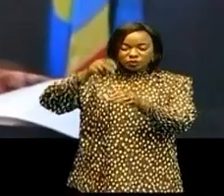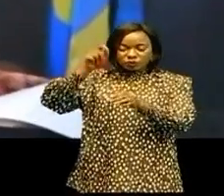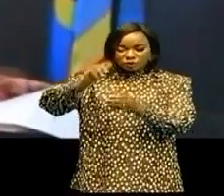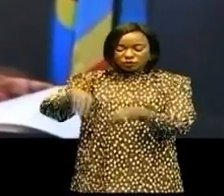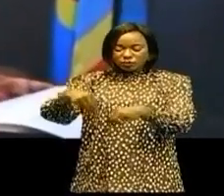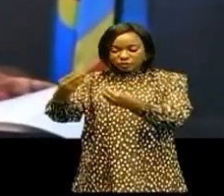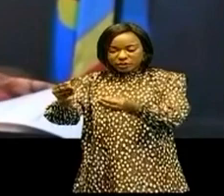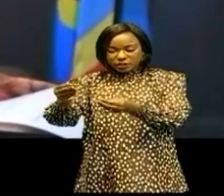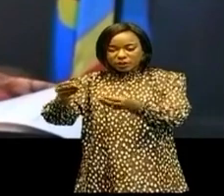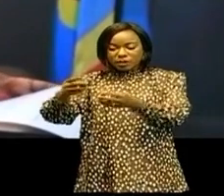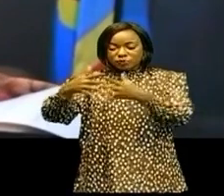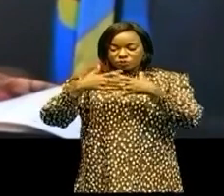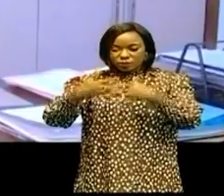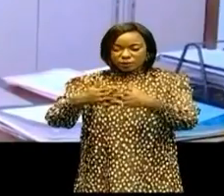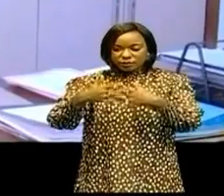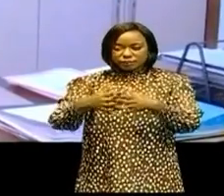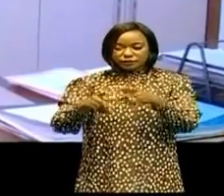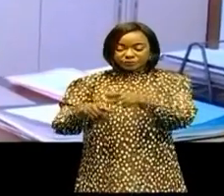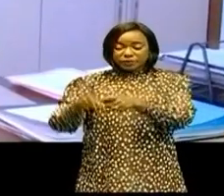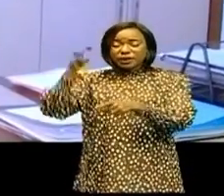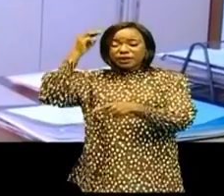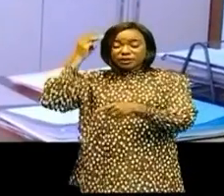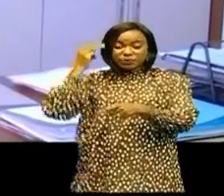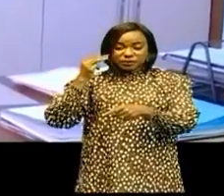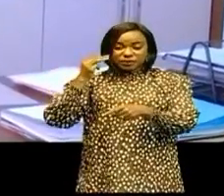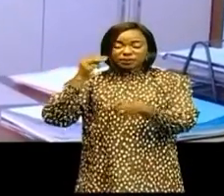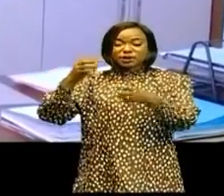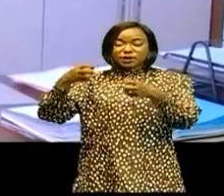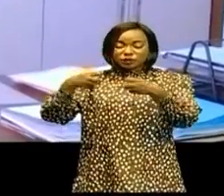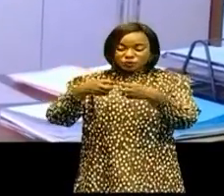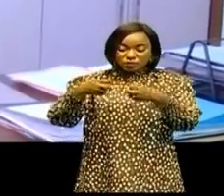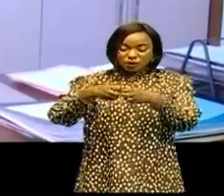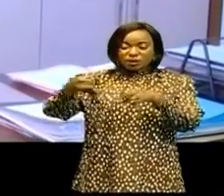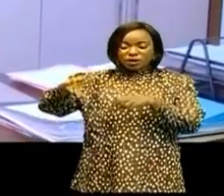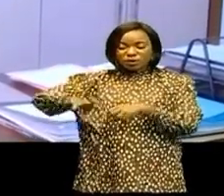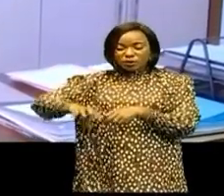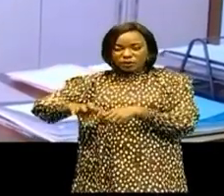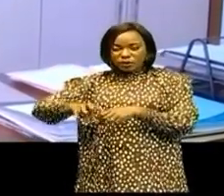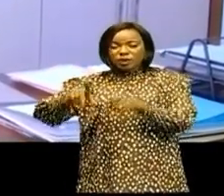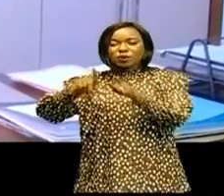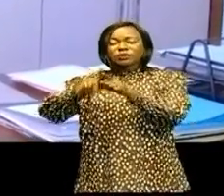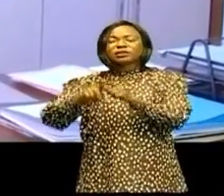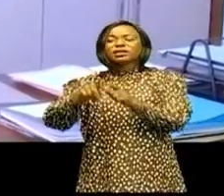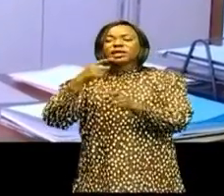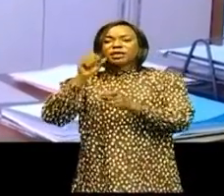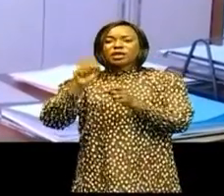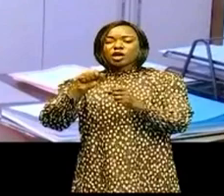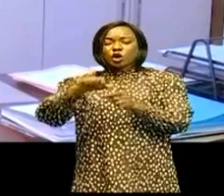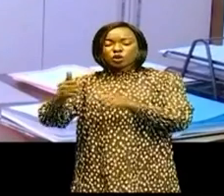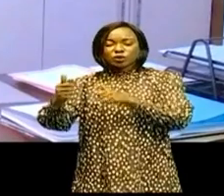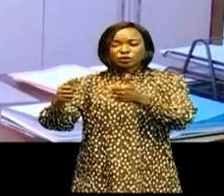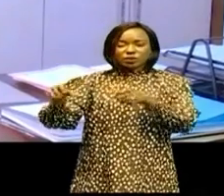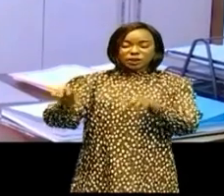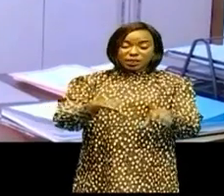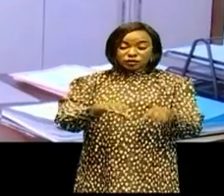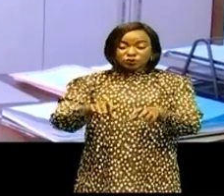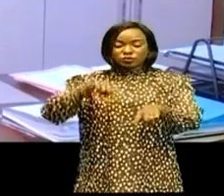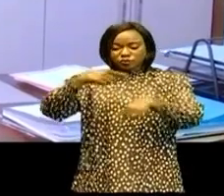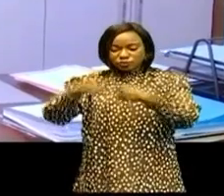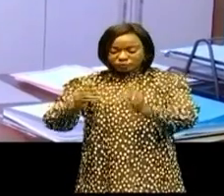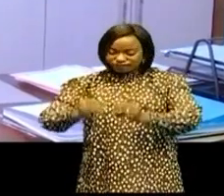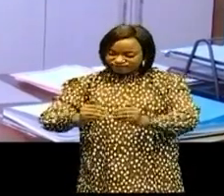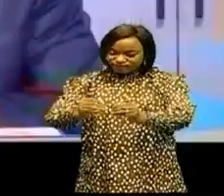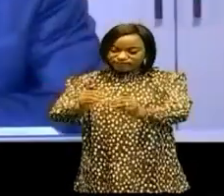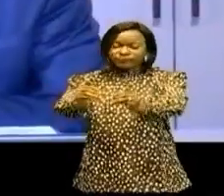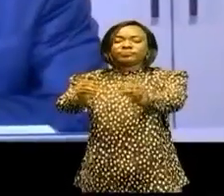ministre des Ressources hydrauliques et électricité a précisé que certaines actions urgentes sont déjà en cours